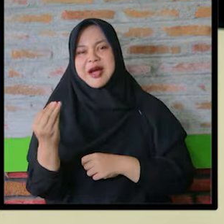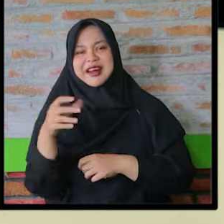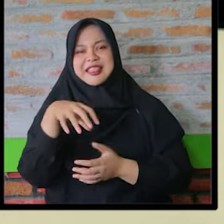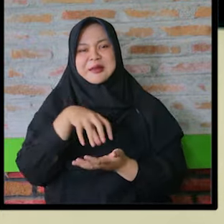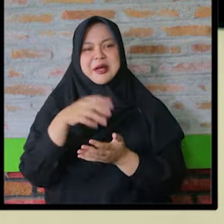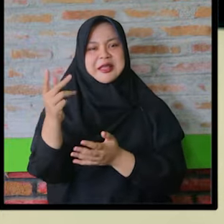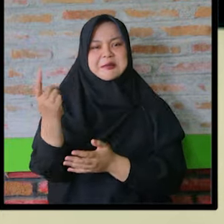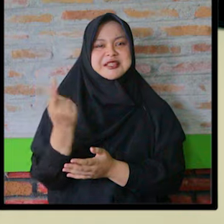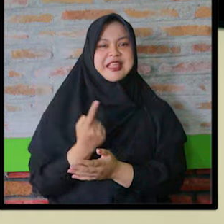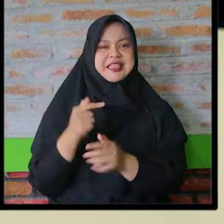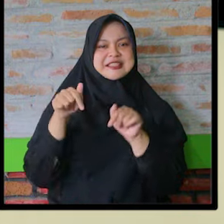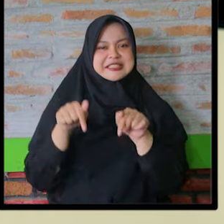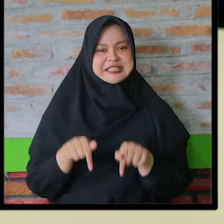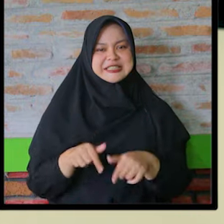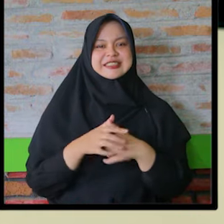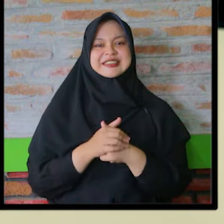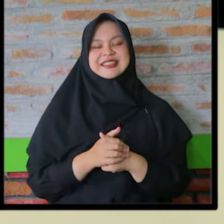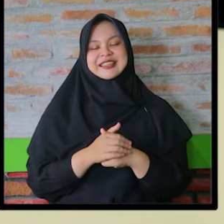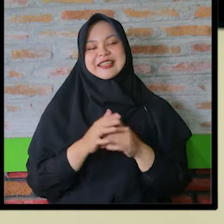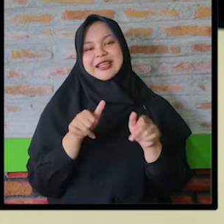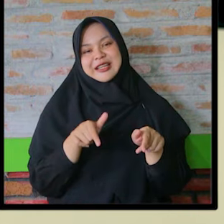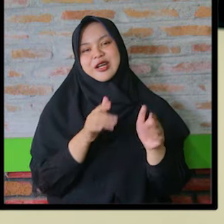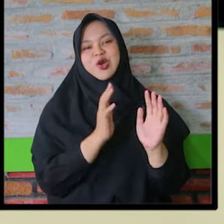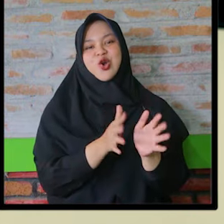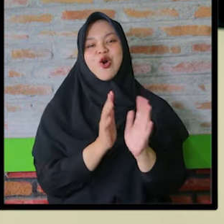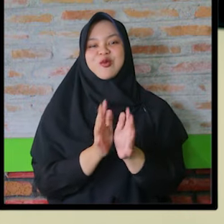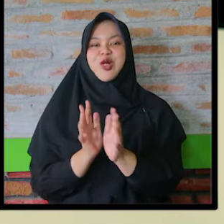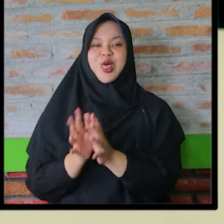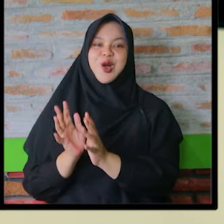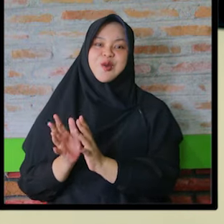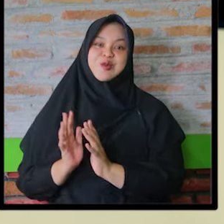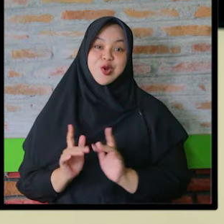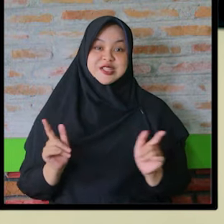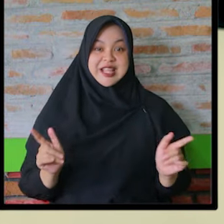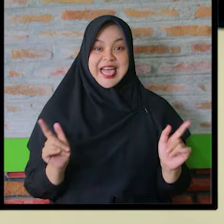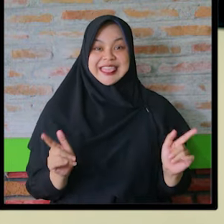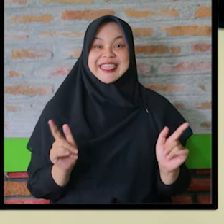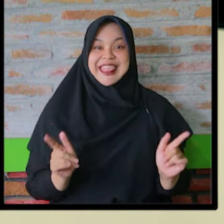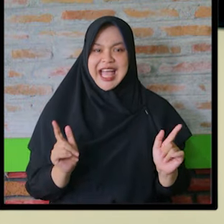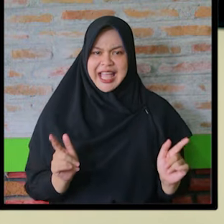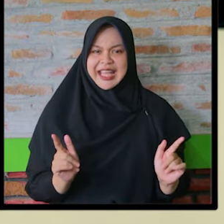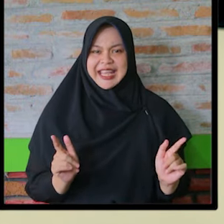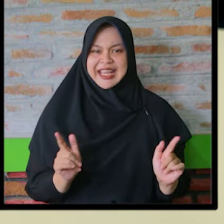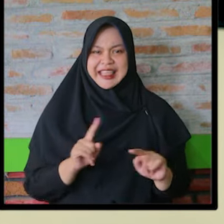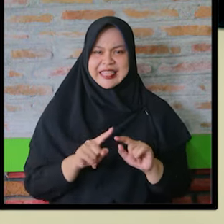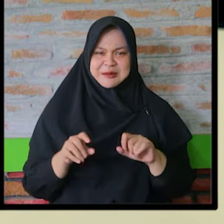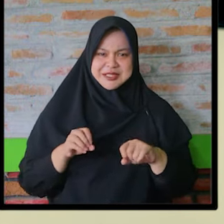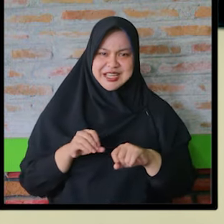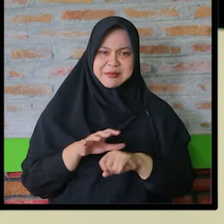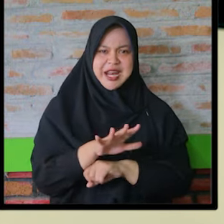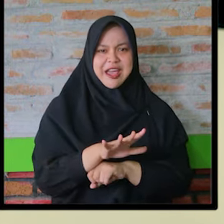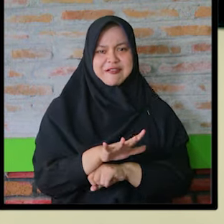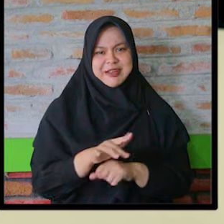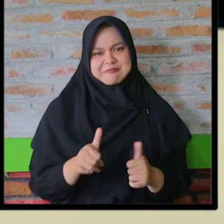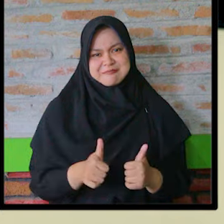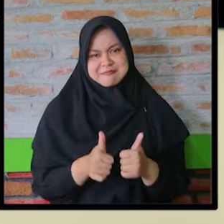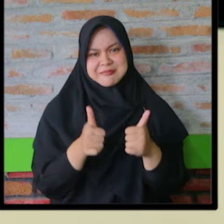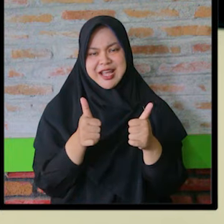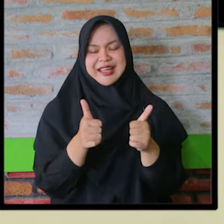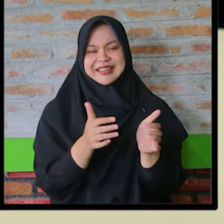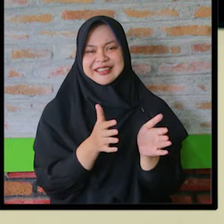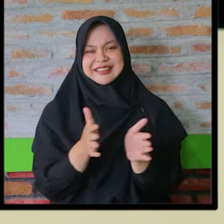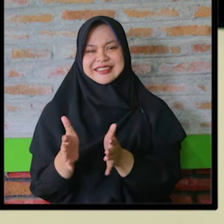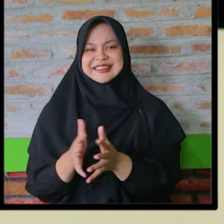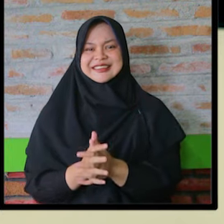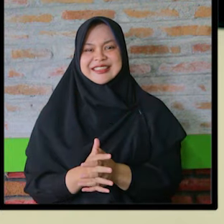itu Nah ini ini adalah ngobrol-ngobrol yang saya kira rileks tapi ngenak gitu ya ngenak atau ketika kita